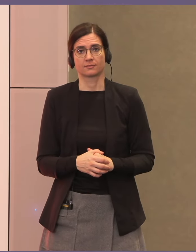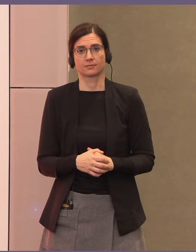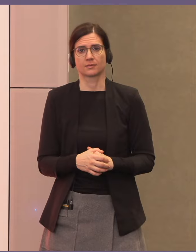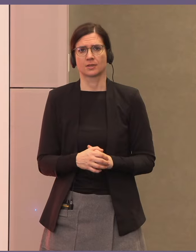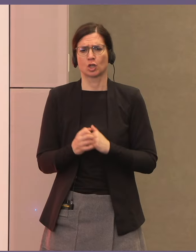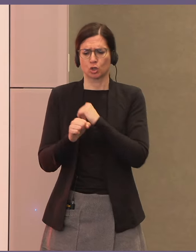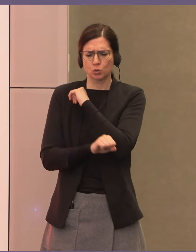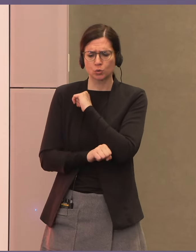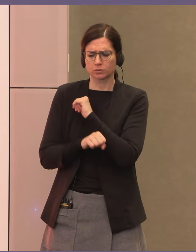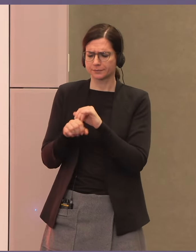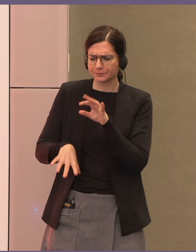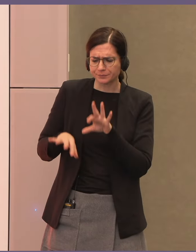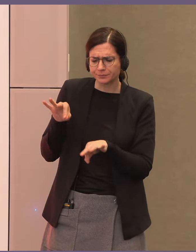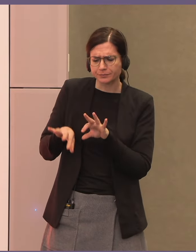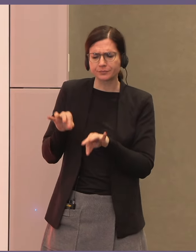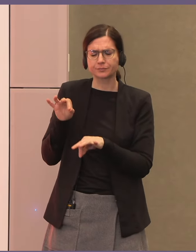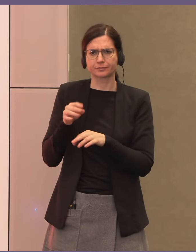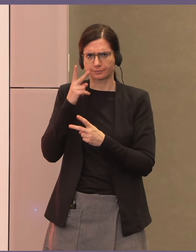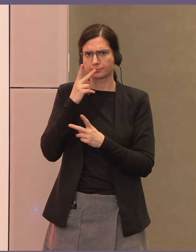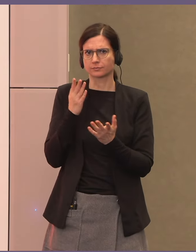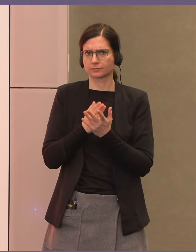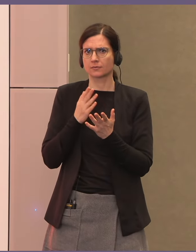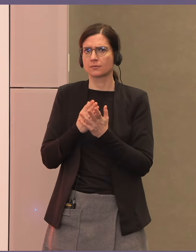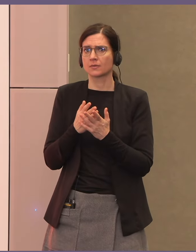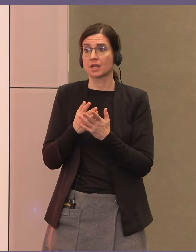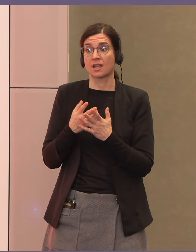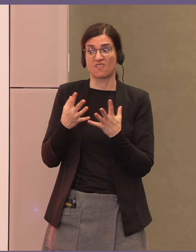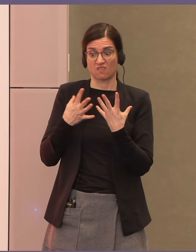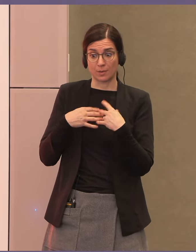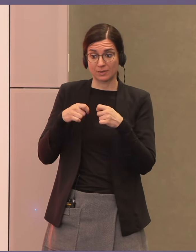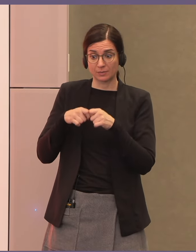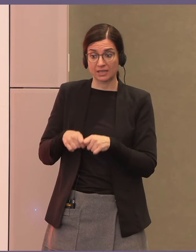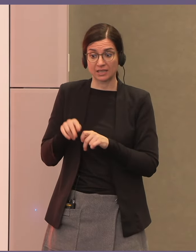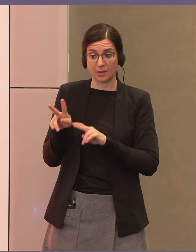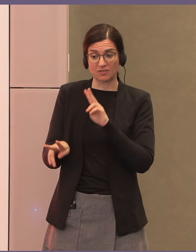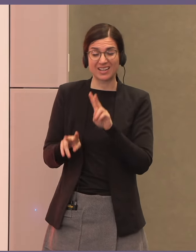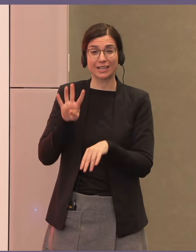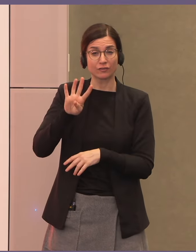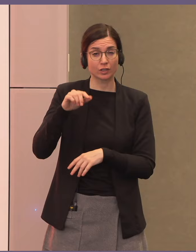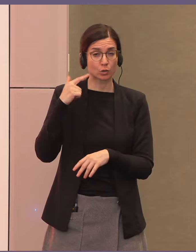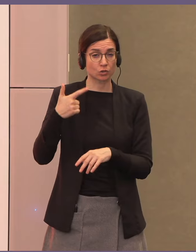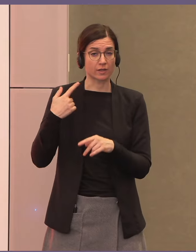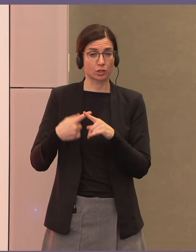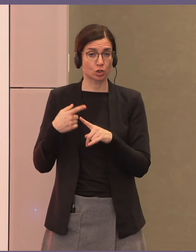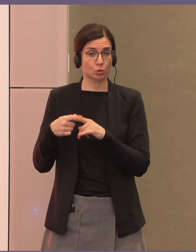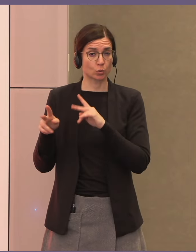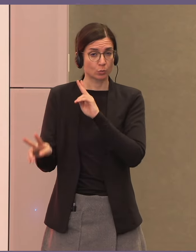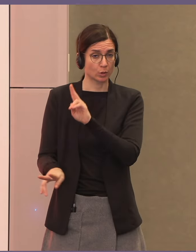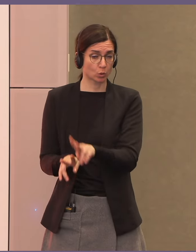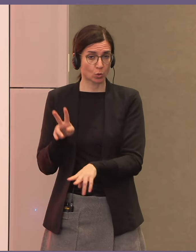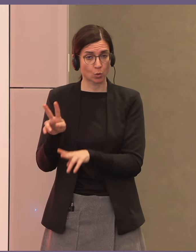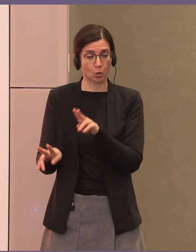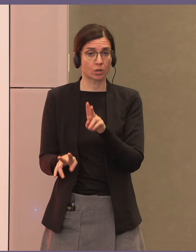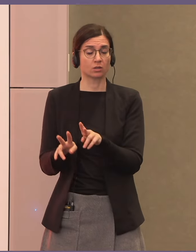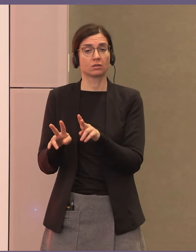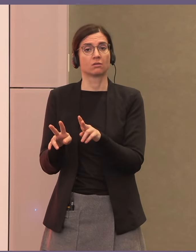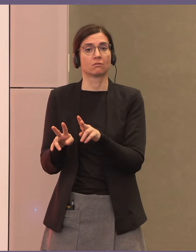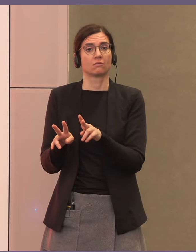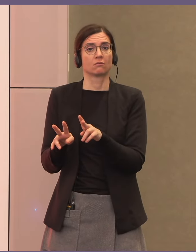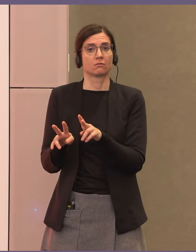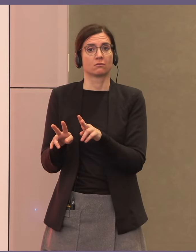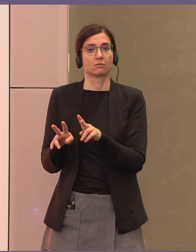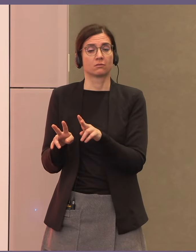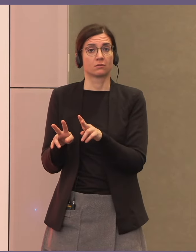Studie geht ebenfalls vor, dass pflegende Angehörige eine 24-Stunden- Betreuung bei höherer